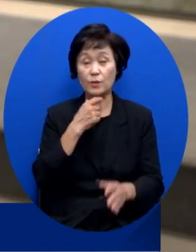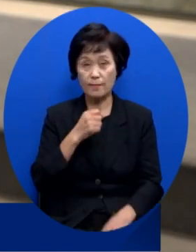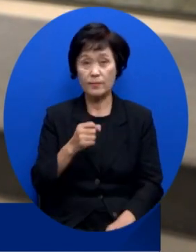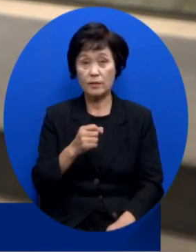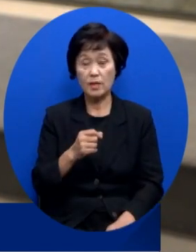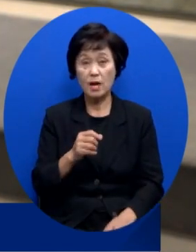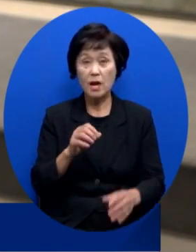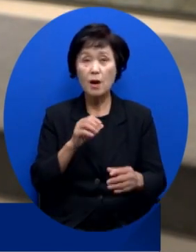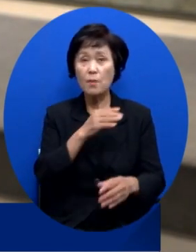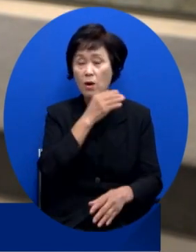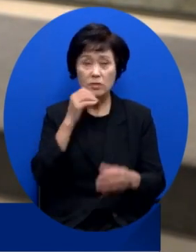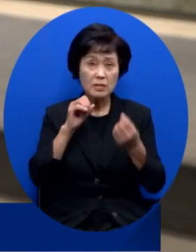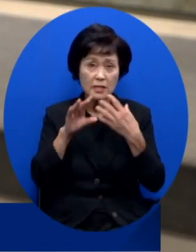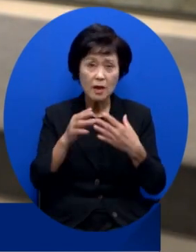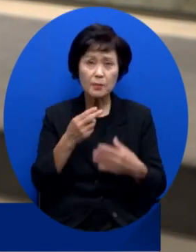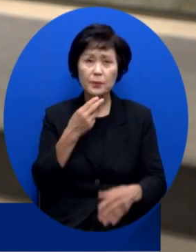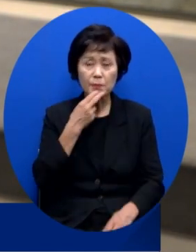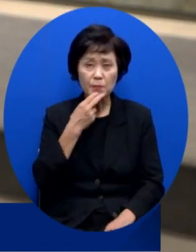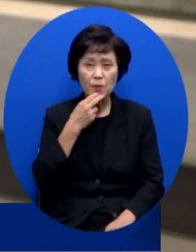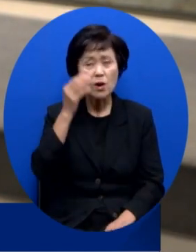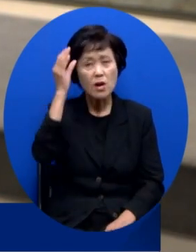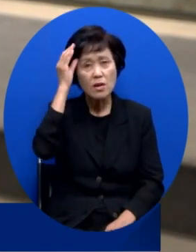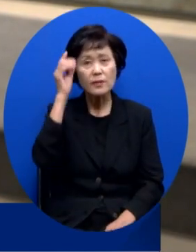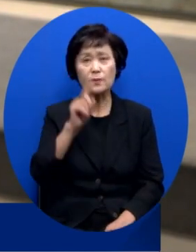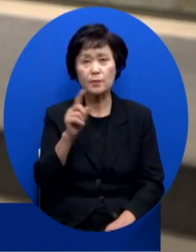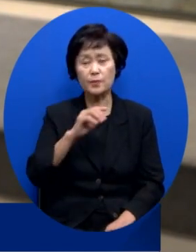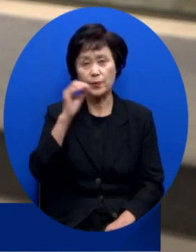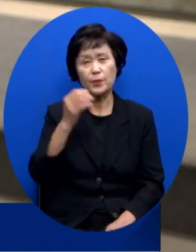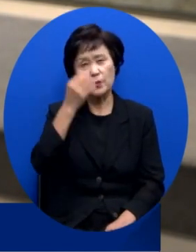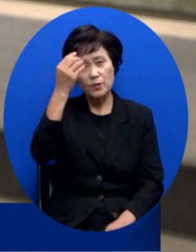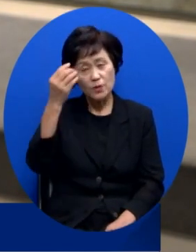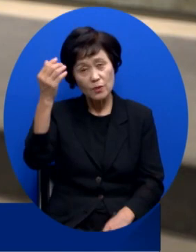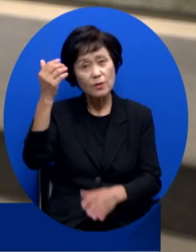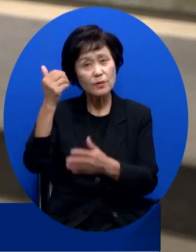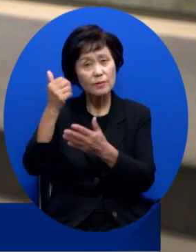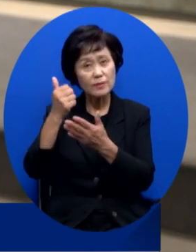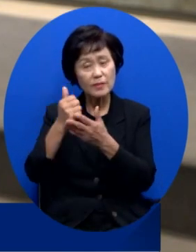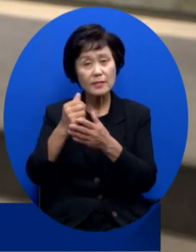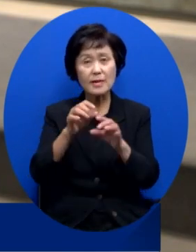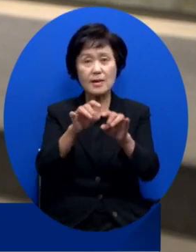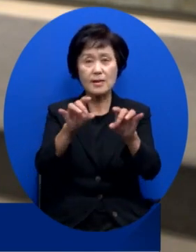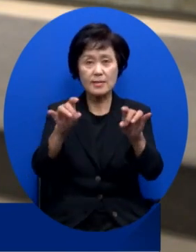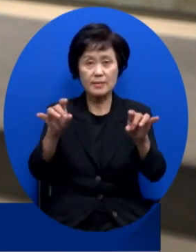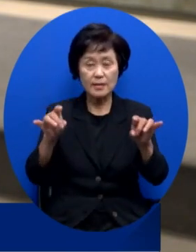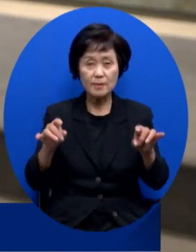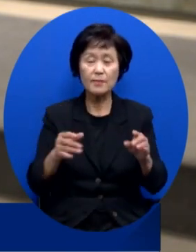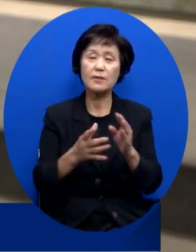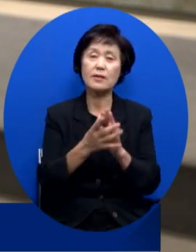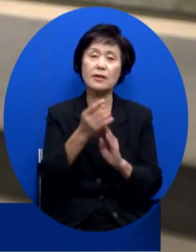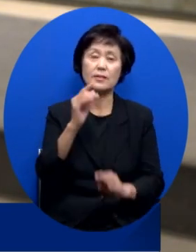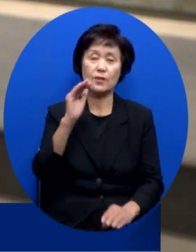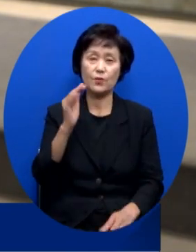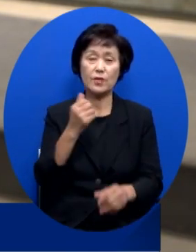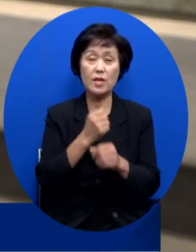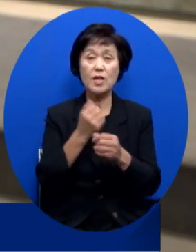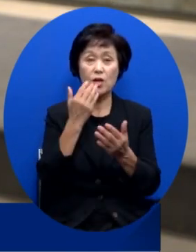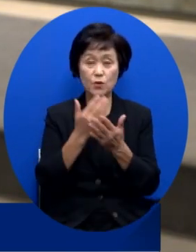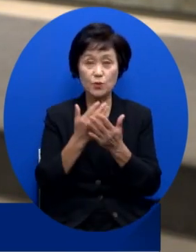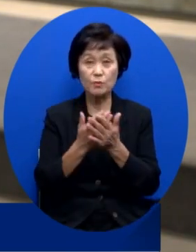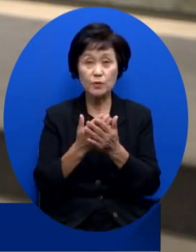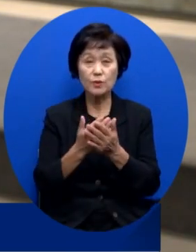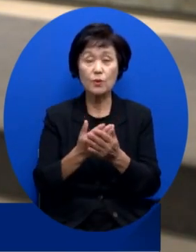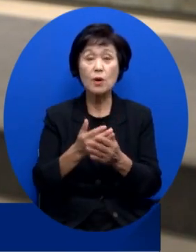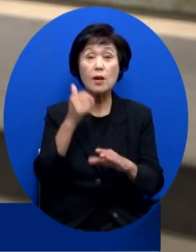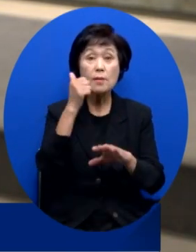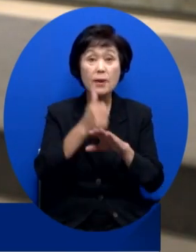정말 그 기대하는 거는 성령께서 각 사람의 마음을 하나로 만들어 주셔서 뭔가 마지막 순간에